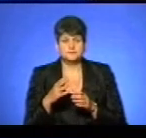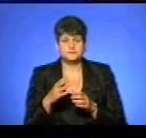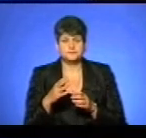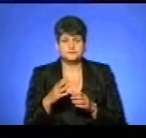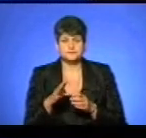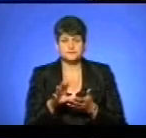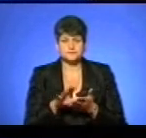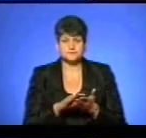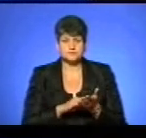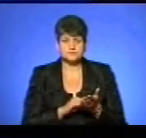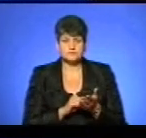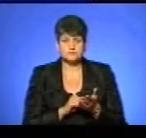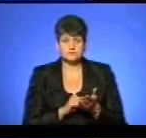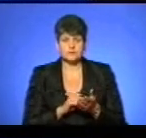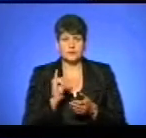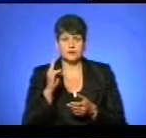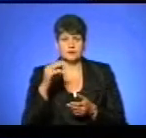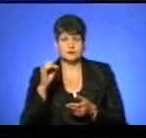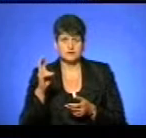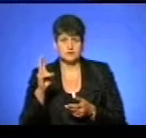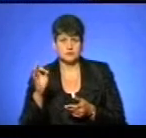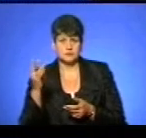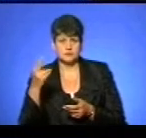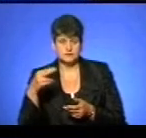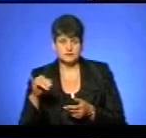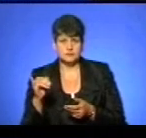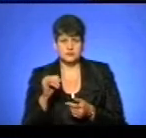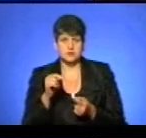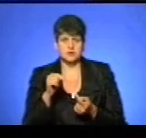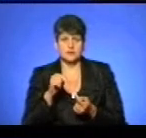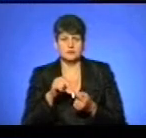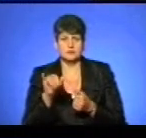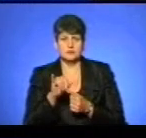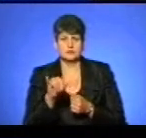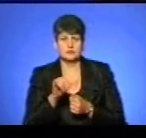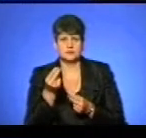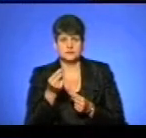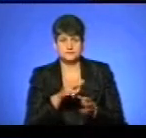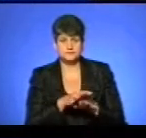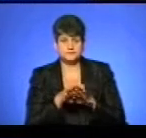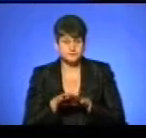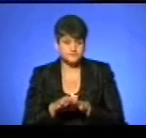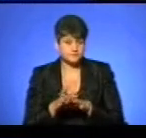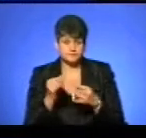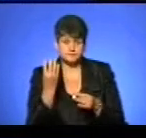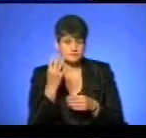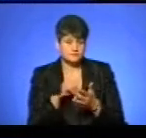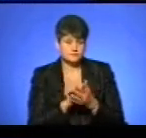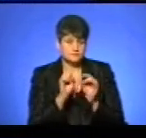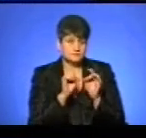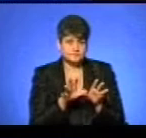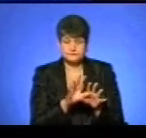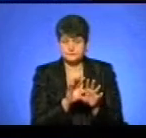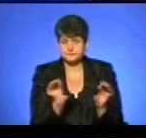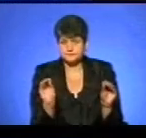копія ідентифікаційного коду і, відповідно, куди перерахувати кошти. Оці 4 документи здають і без всяких питань. До